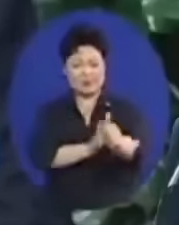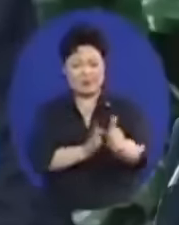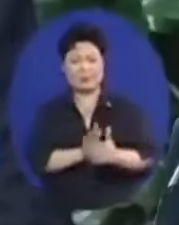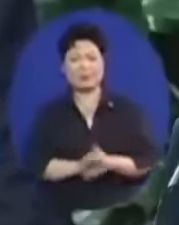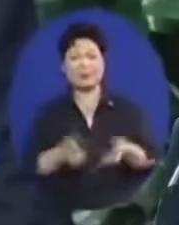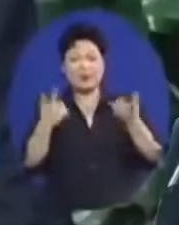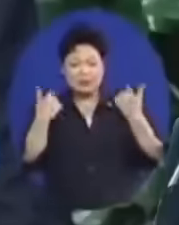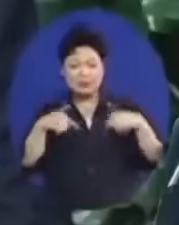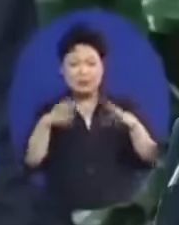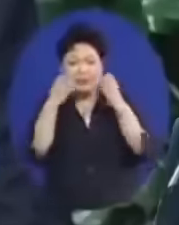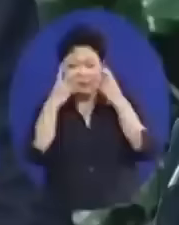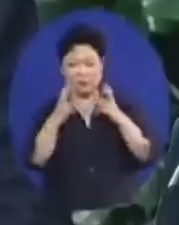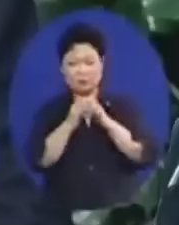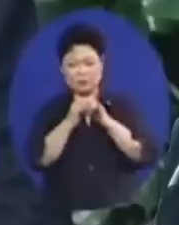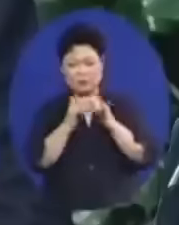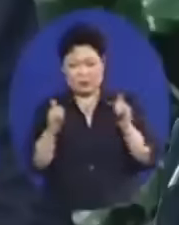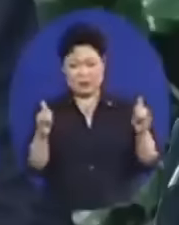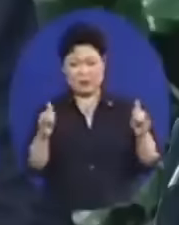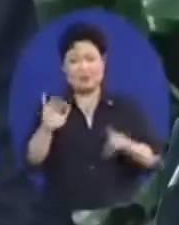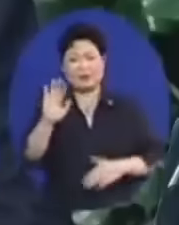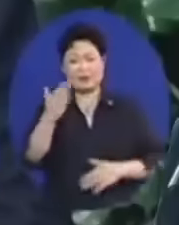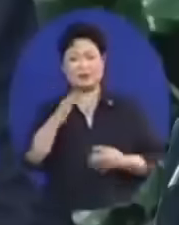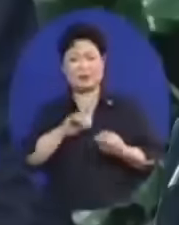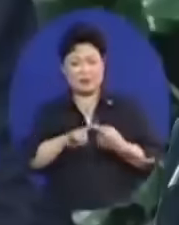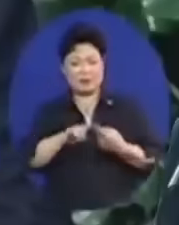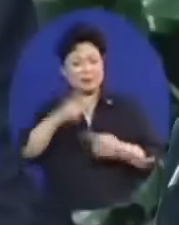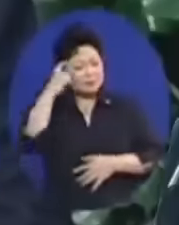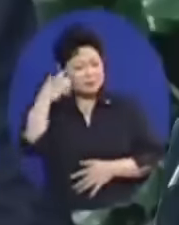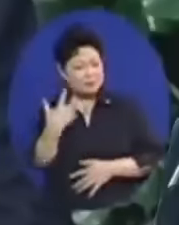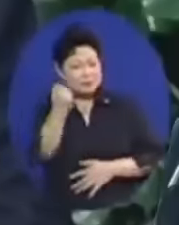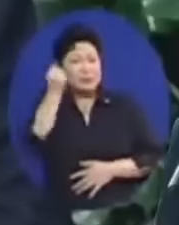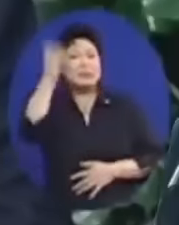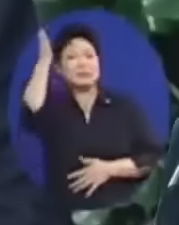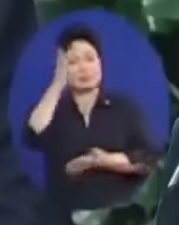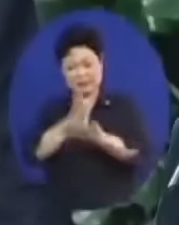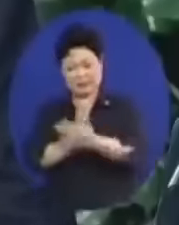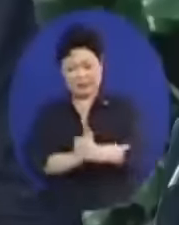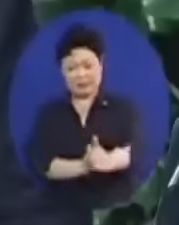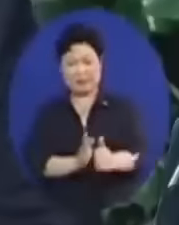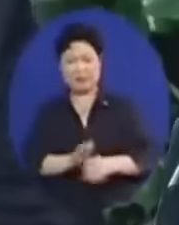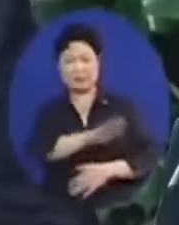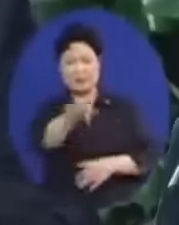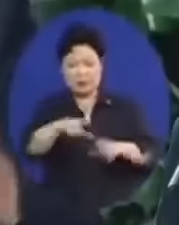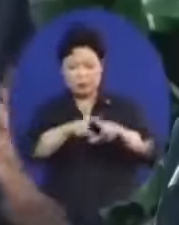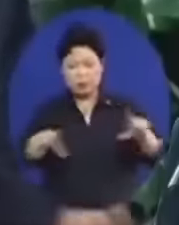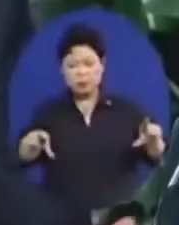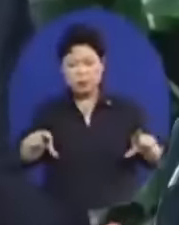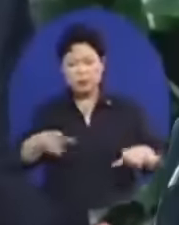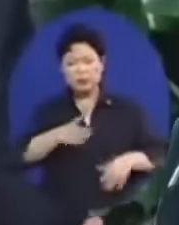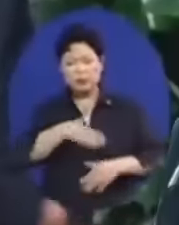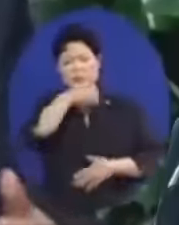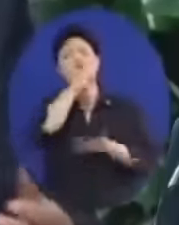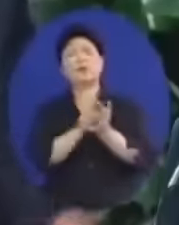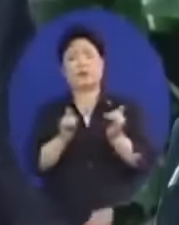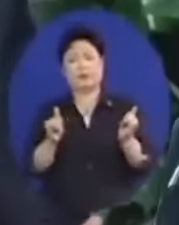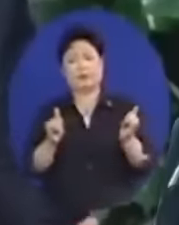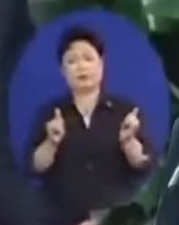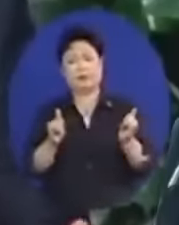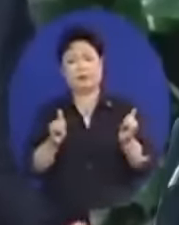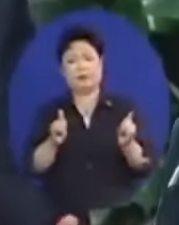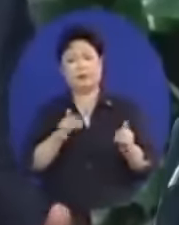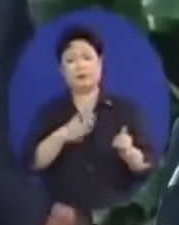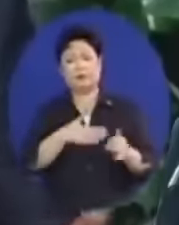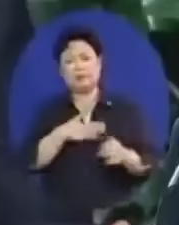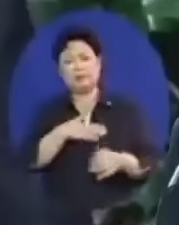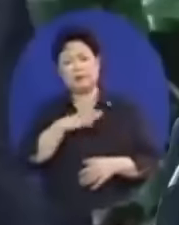늘 새로운 피조물이 된 것을 생각하고 잊어버리면 안 됩니다. 우리가 보통으로 나는 그저 죄인이다 허무한 인생을